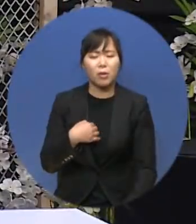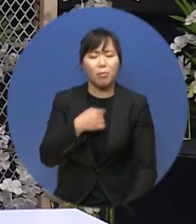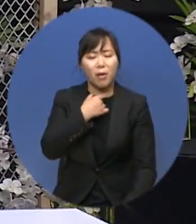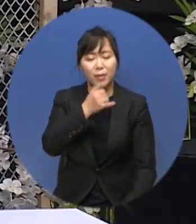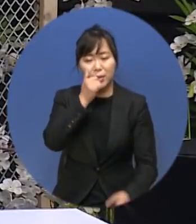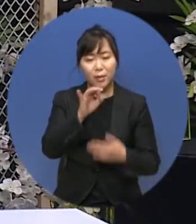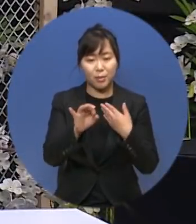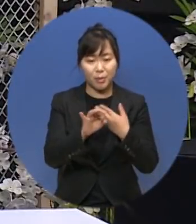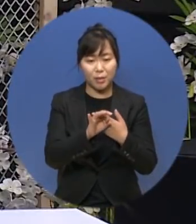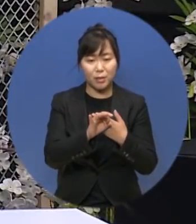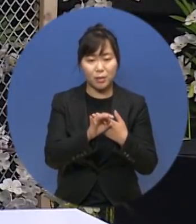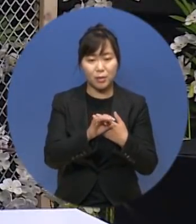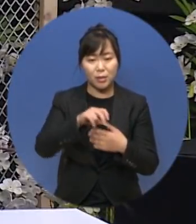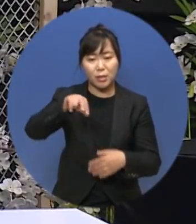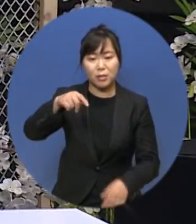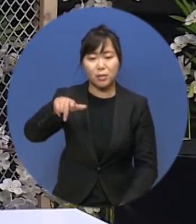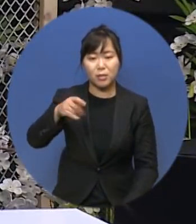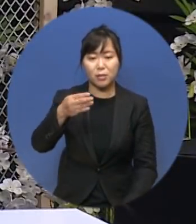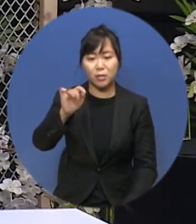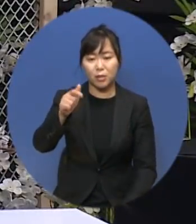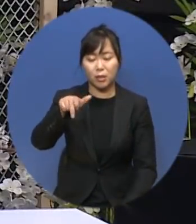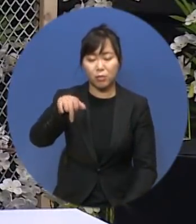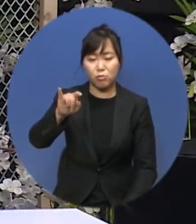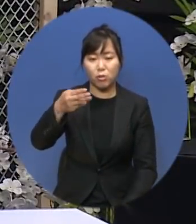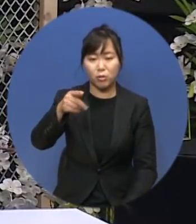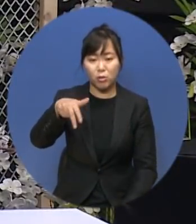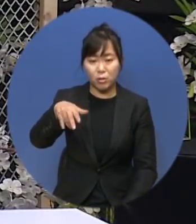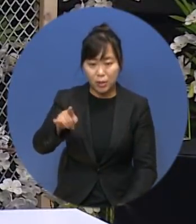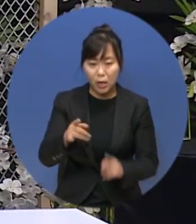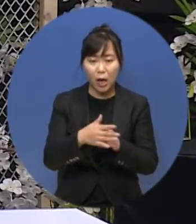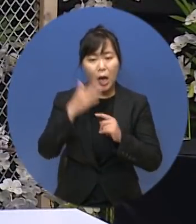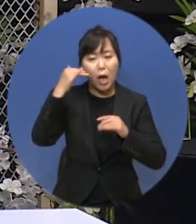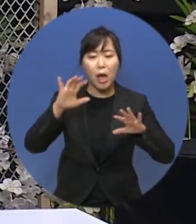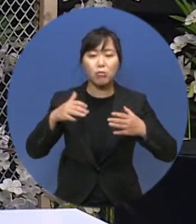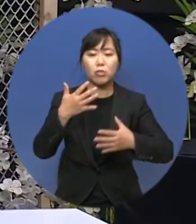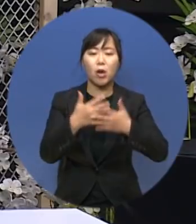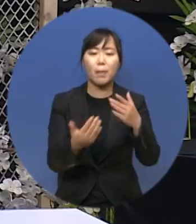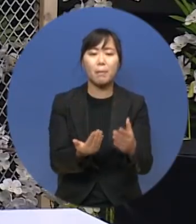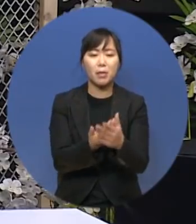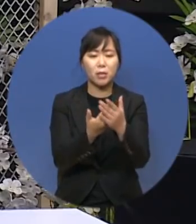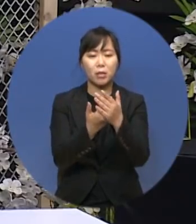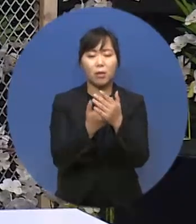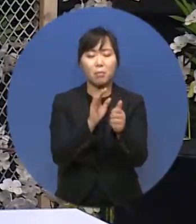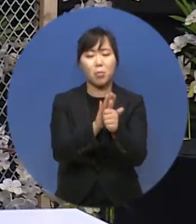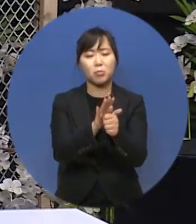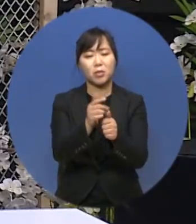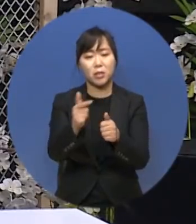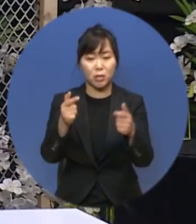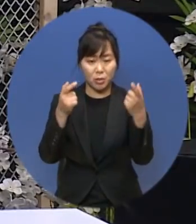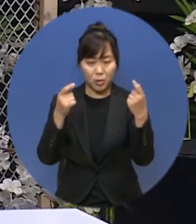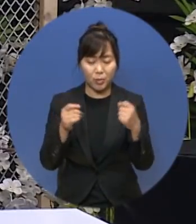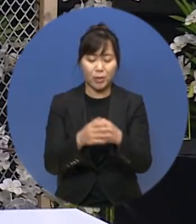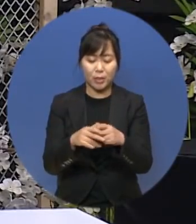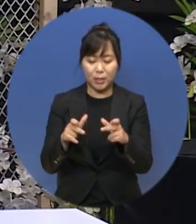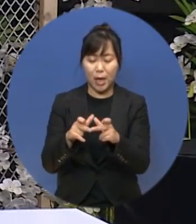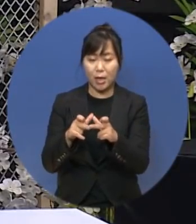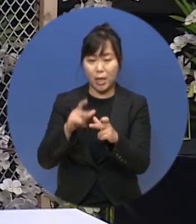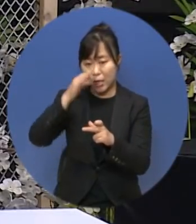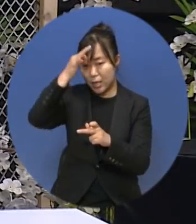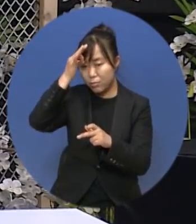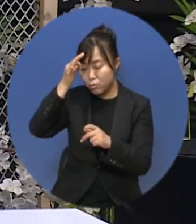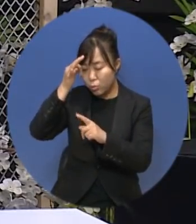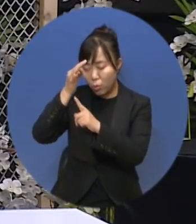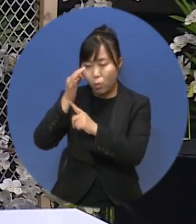있다면 스크린 쿼터제가 한국 영화의 발전에 큰 보탬이 된 것처럼 장애인